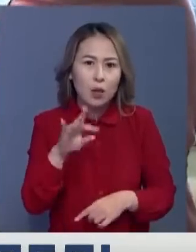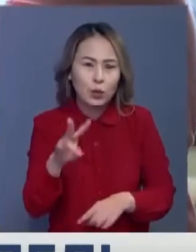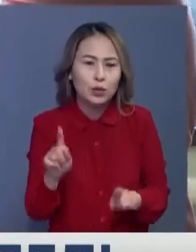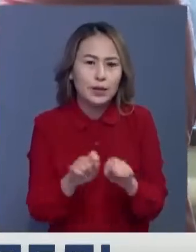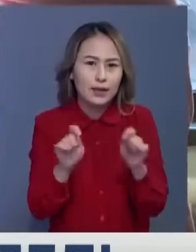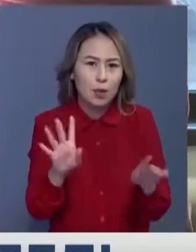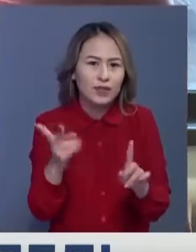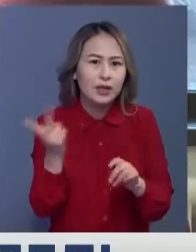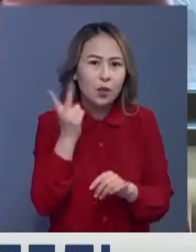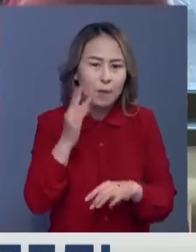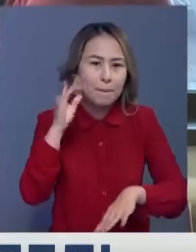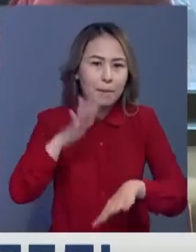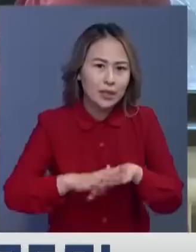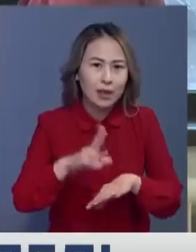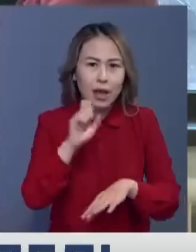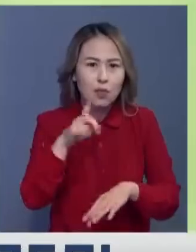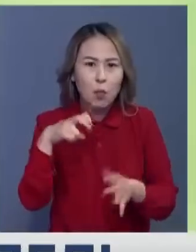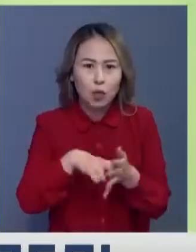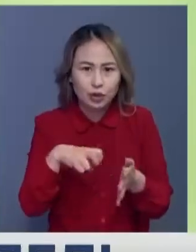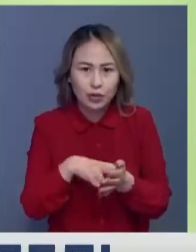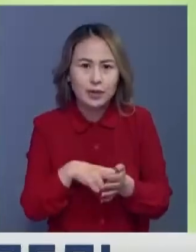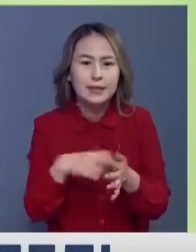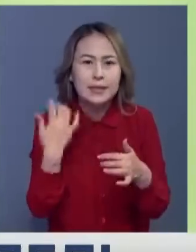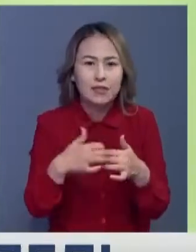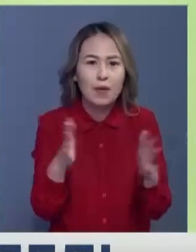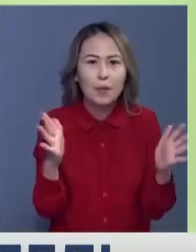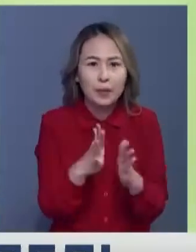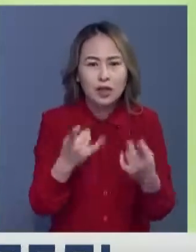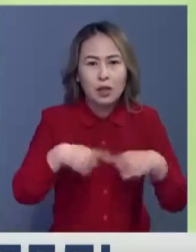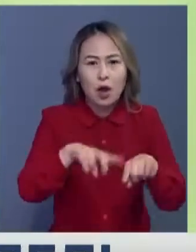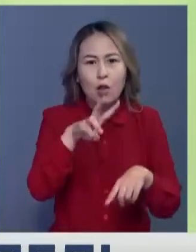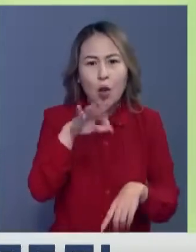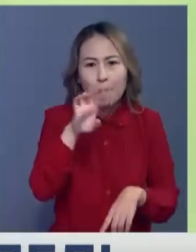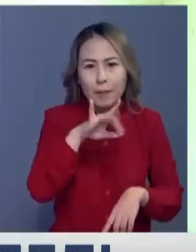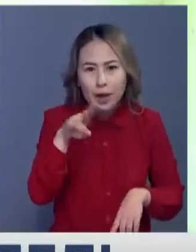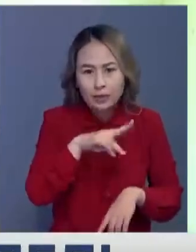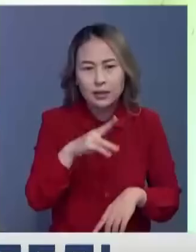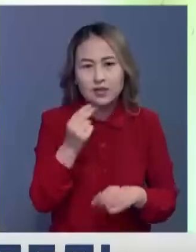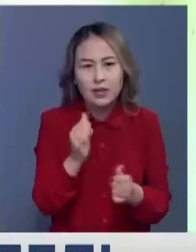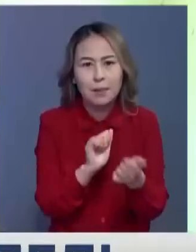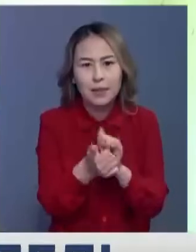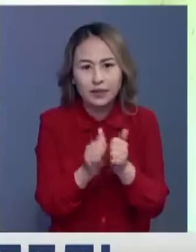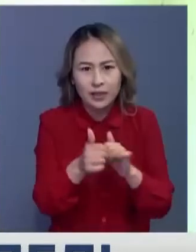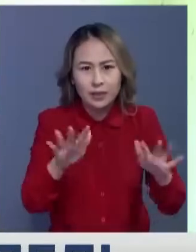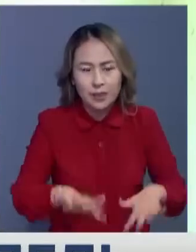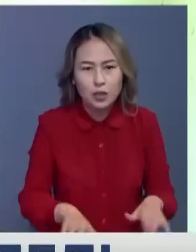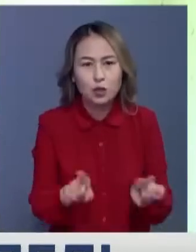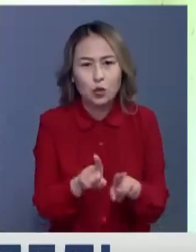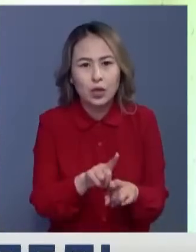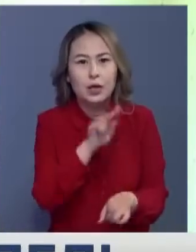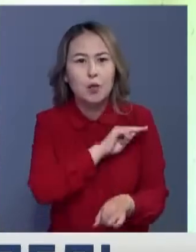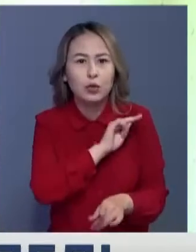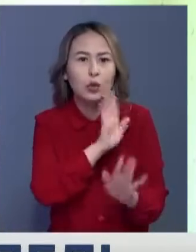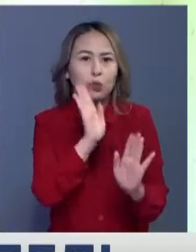ашылады. Екінші деңгейлі банктер, қазпошта бөлімшелері мен шағын қаржы ұйымдары, ломбардтар және ақша айырбаса пункттері жұмыс